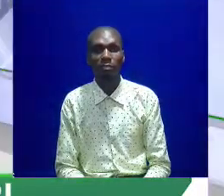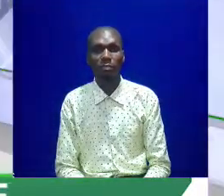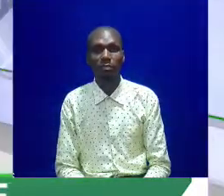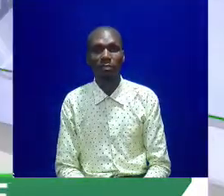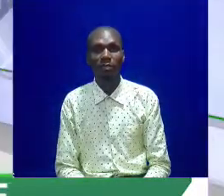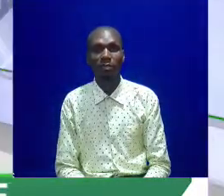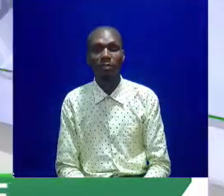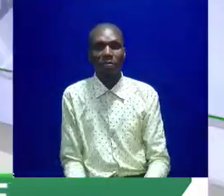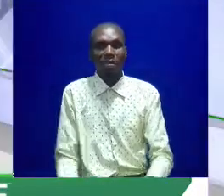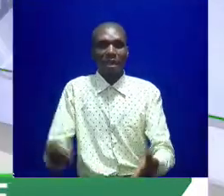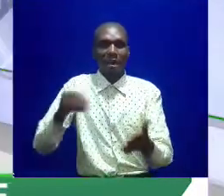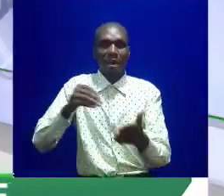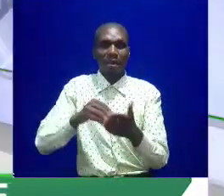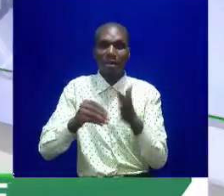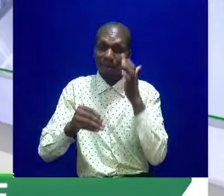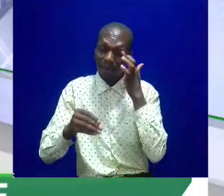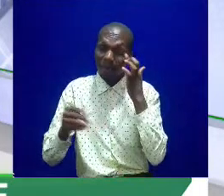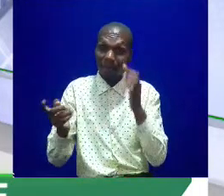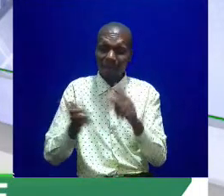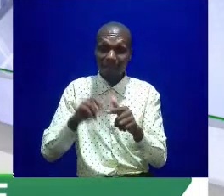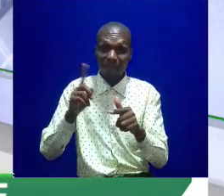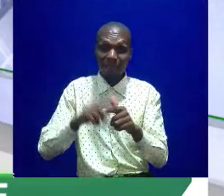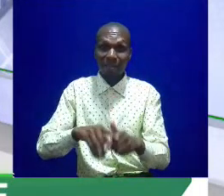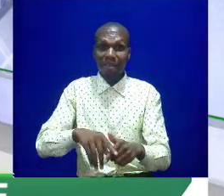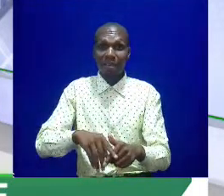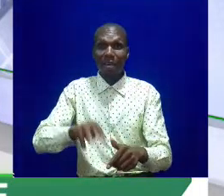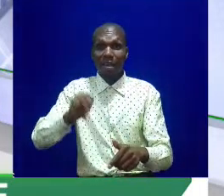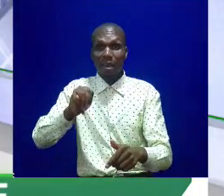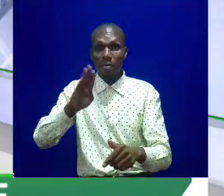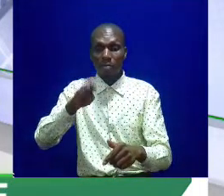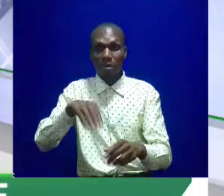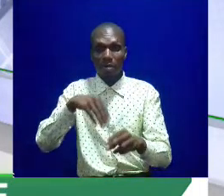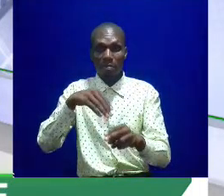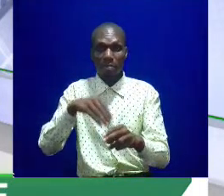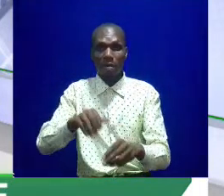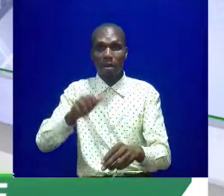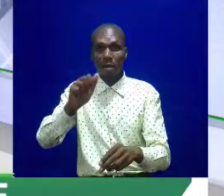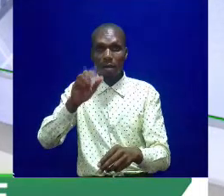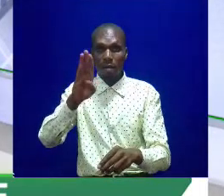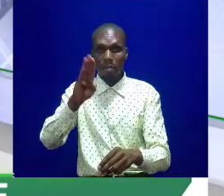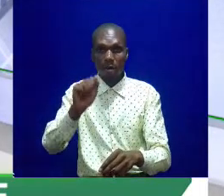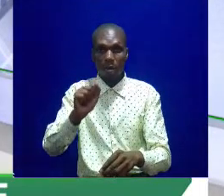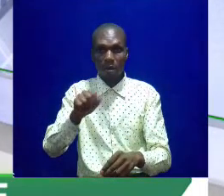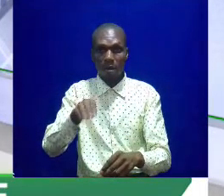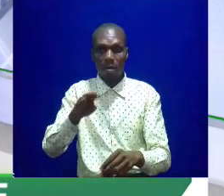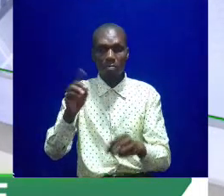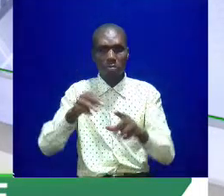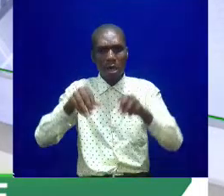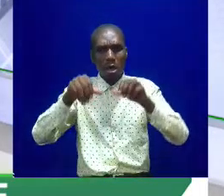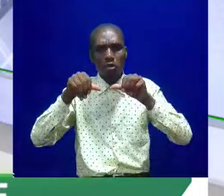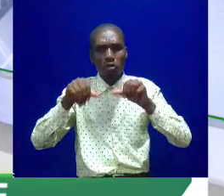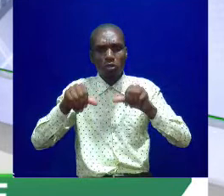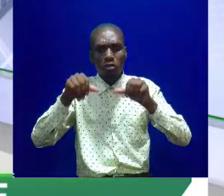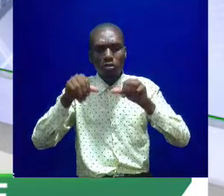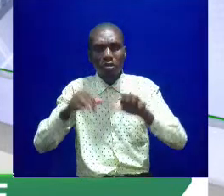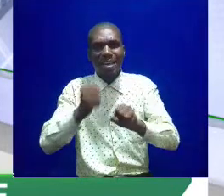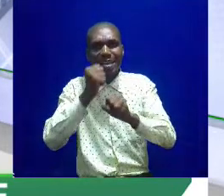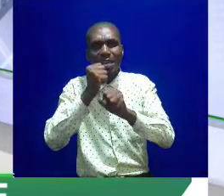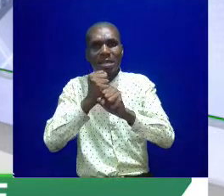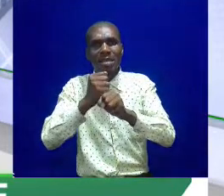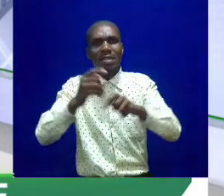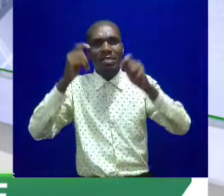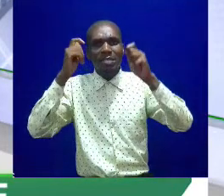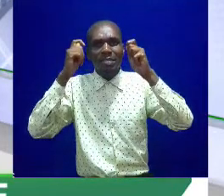Ase chinga kiecho nigo omobunge wembakas East Babu Wino abirega kwene kiauna nigo barachi kogenderera gukora